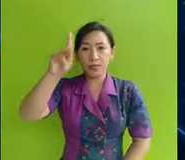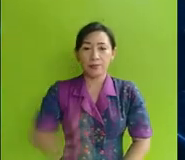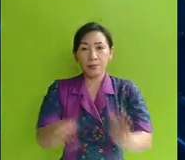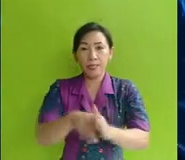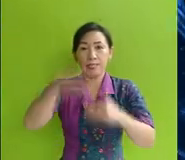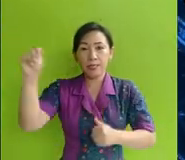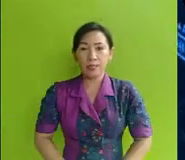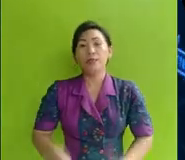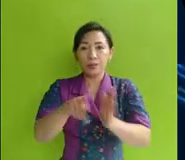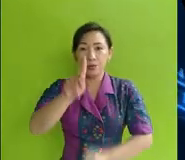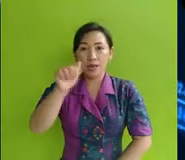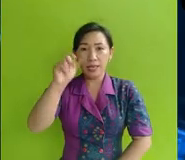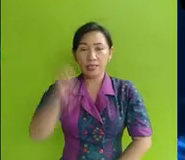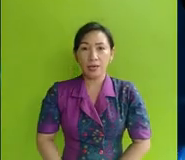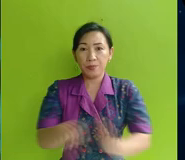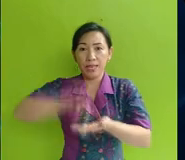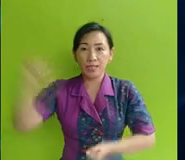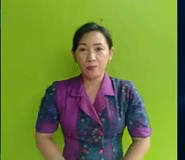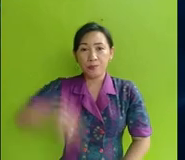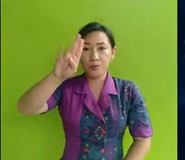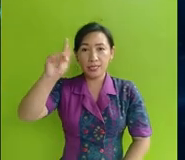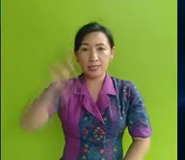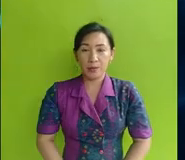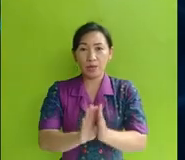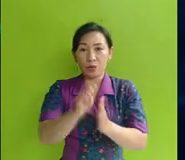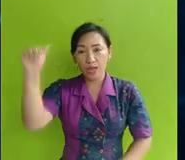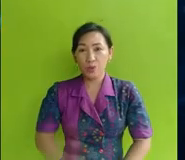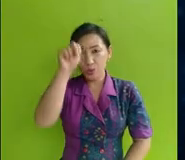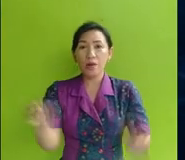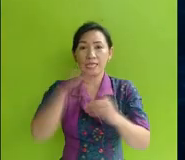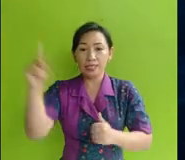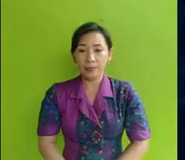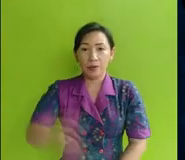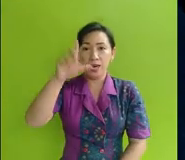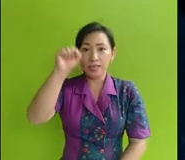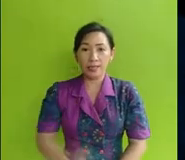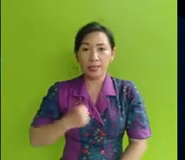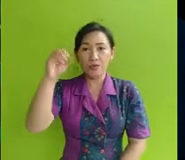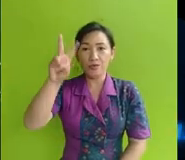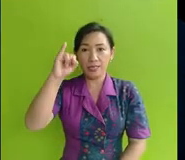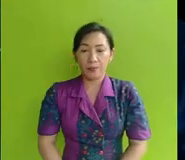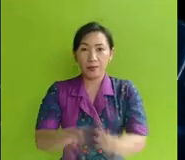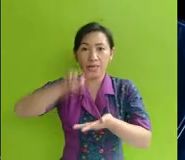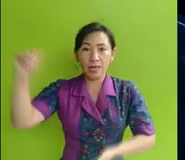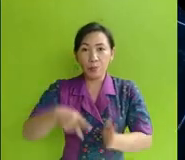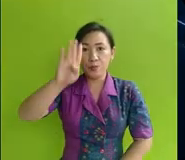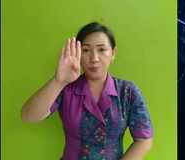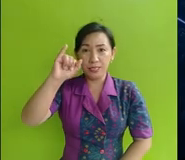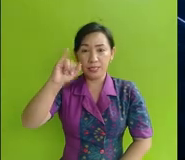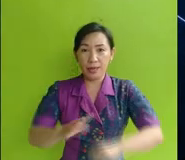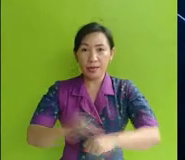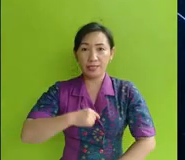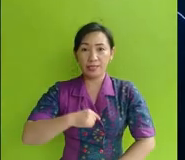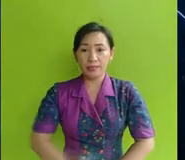kualitas dan inovasi pelayanan publik pada masing-masing instansi pemerintah secara berkala sesuai kebutuhan dan harapan masyarakat.